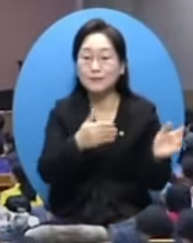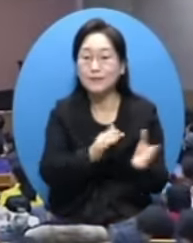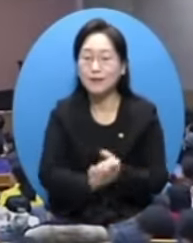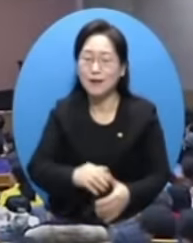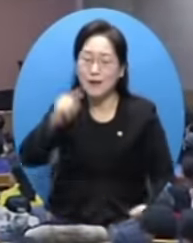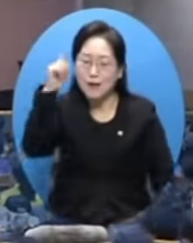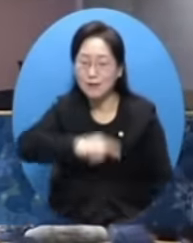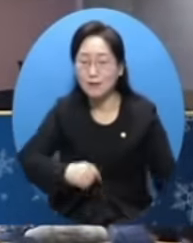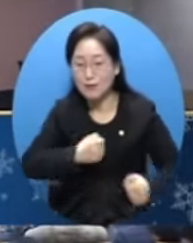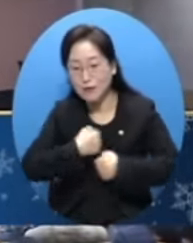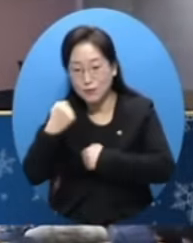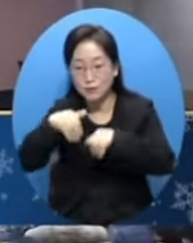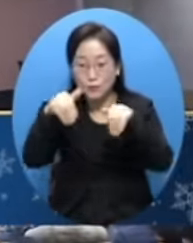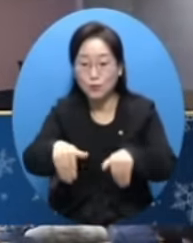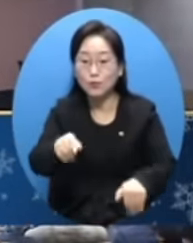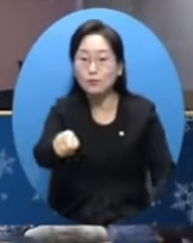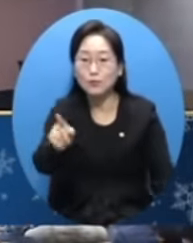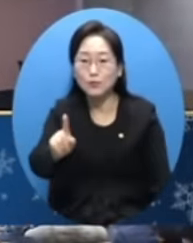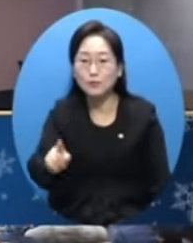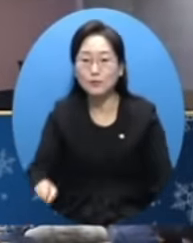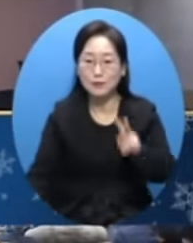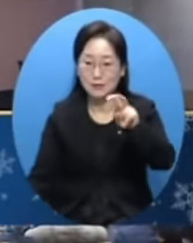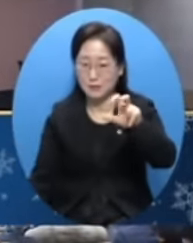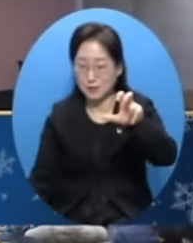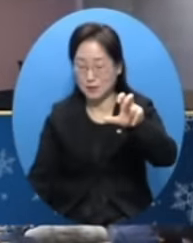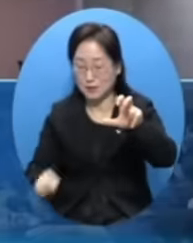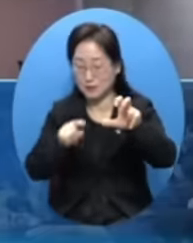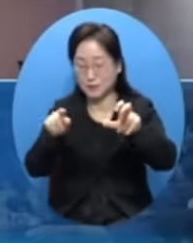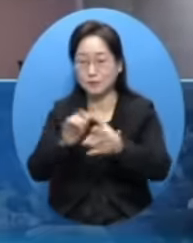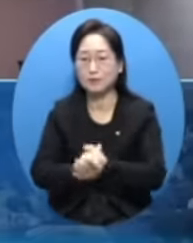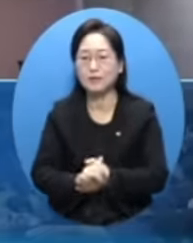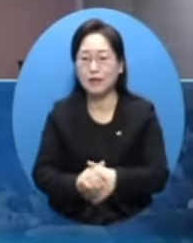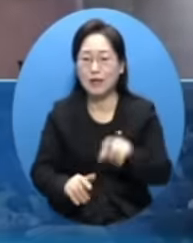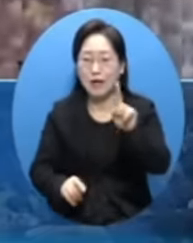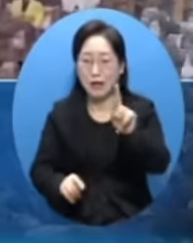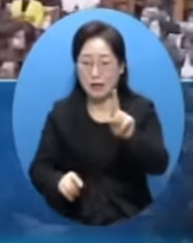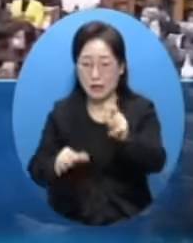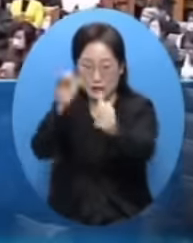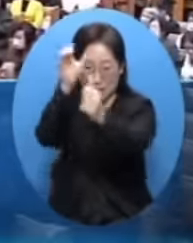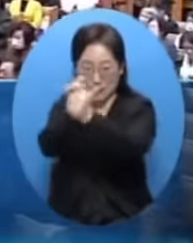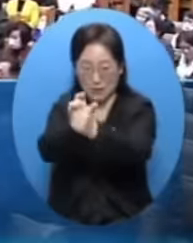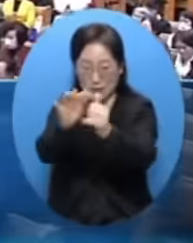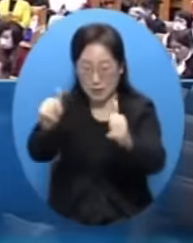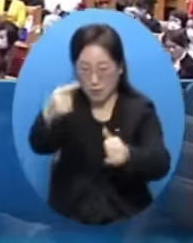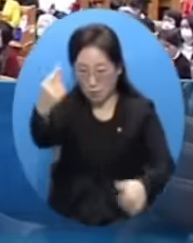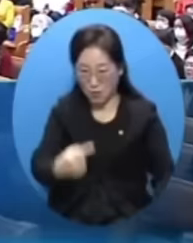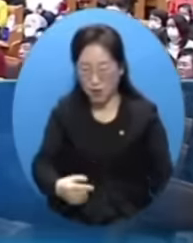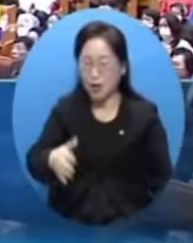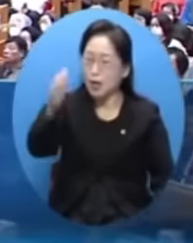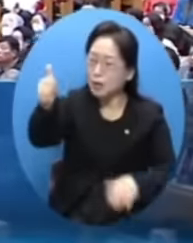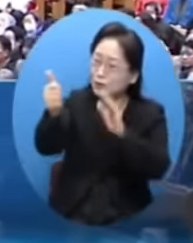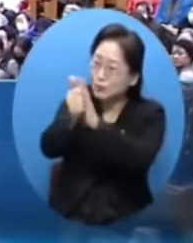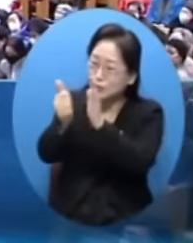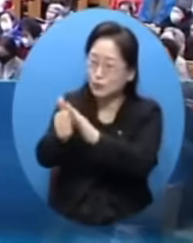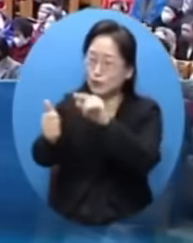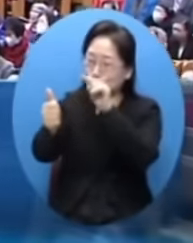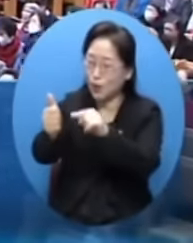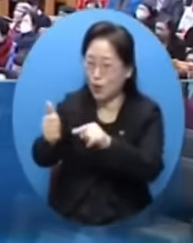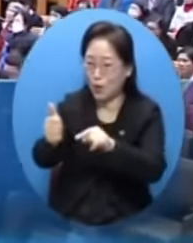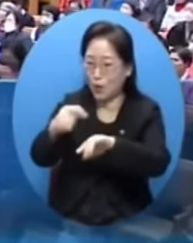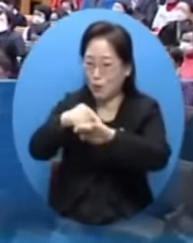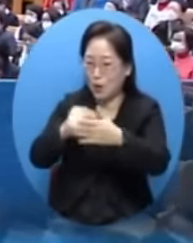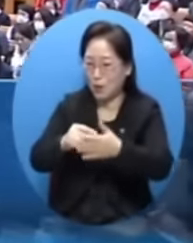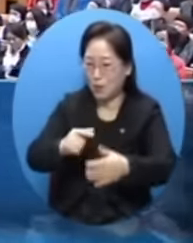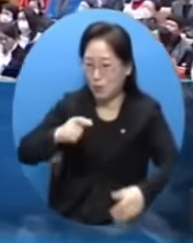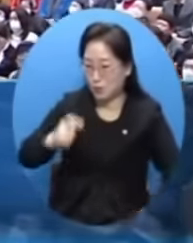악하고 겨론 종은 어떻게 되었습니까 24절 25절니다 한 달한 받았던 자는 와서 이르되 주인이여 당신 굳은 사람이라